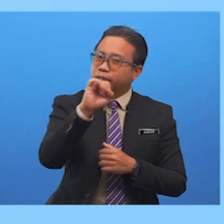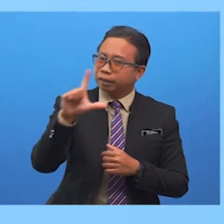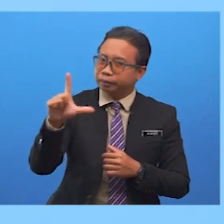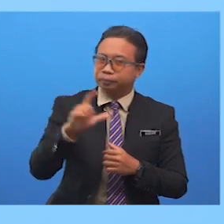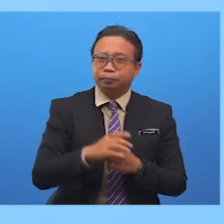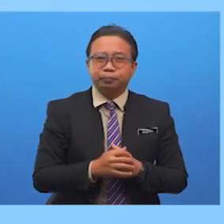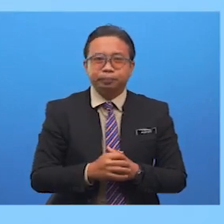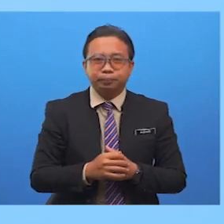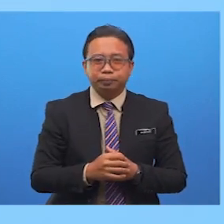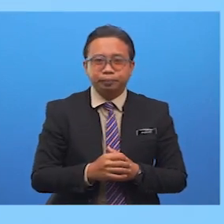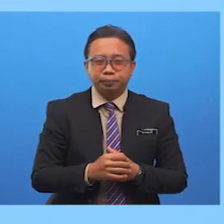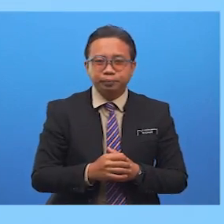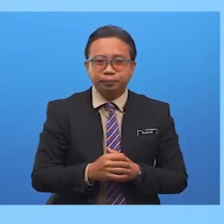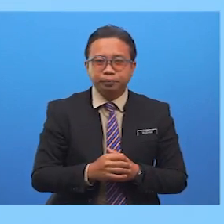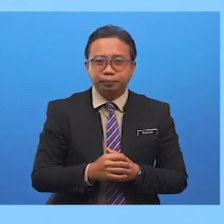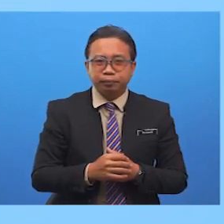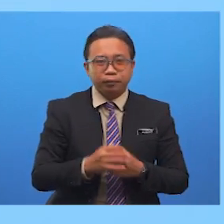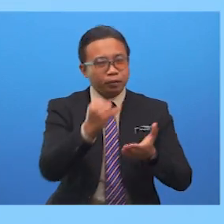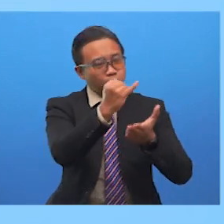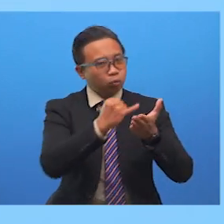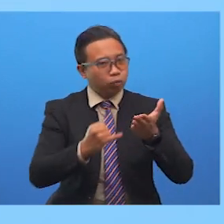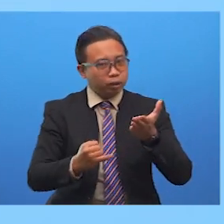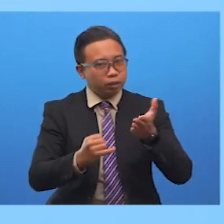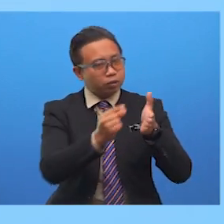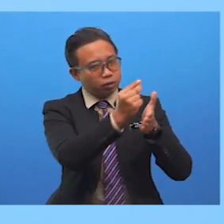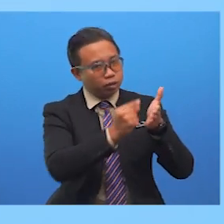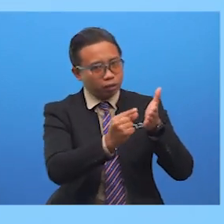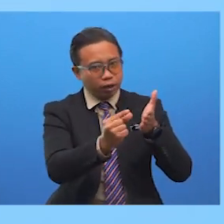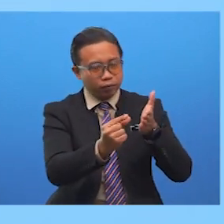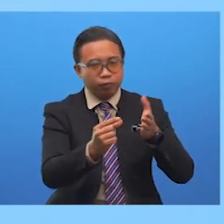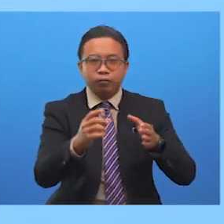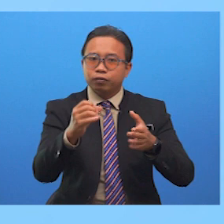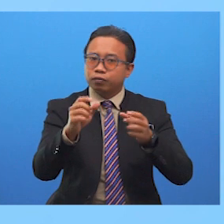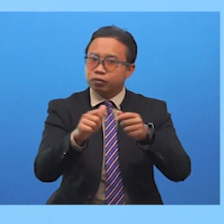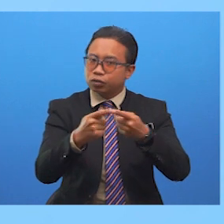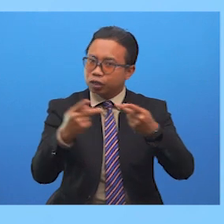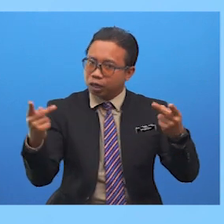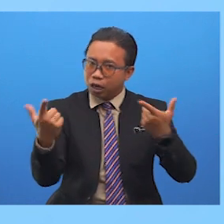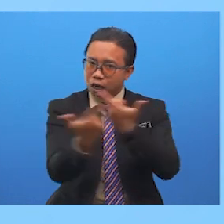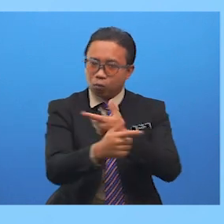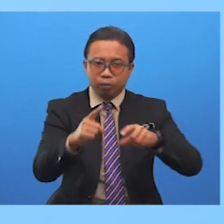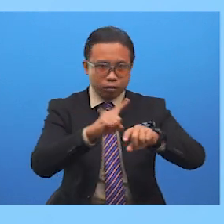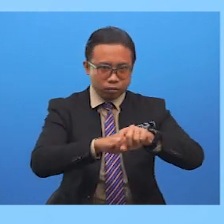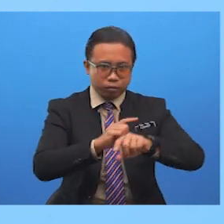ialah melukis grafik lagi jarak melawan masa